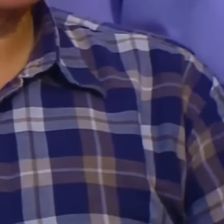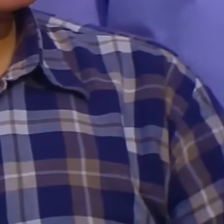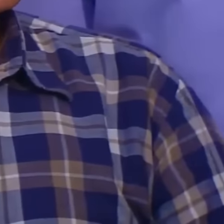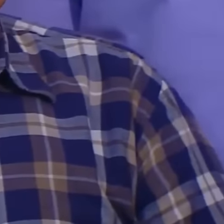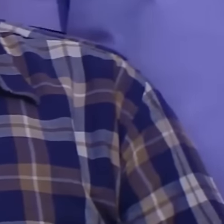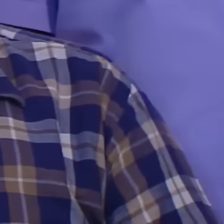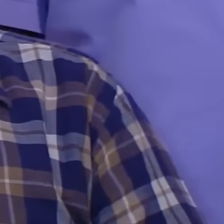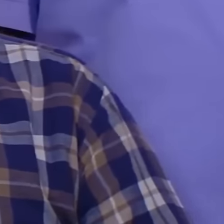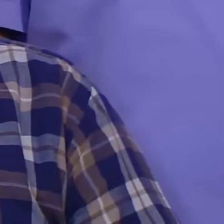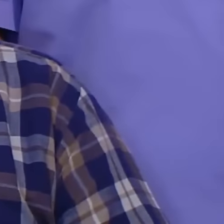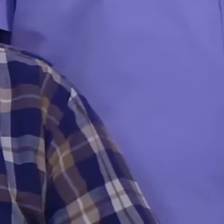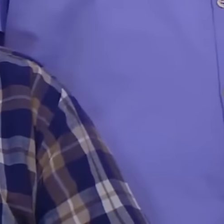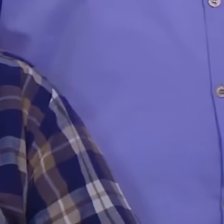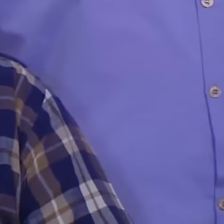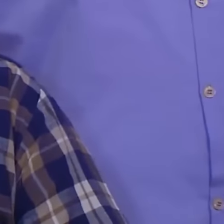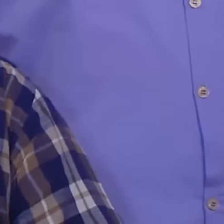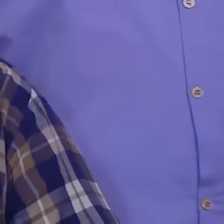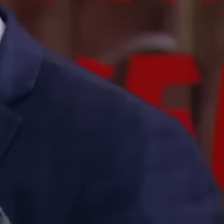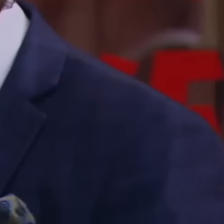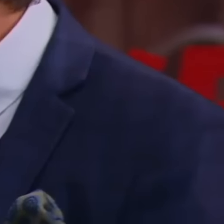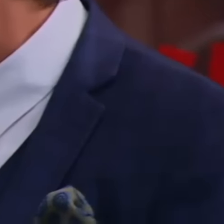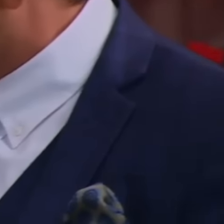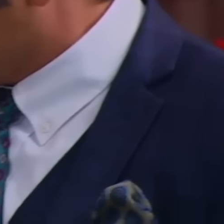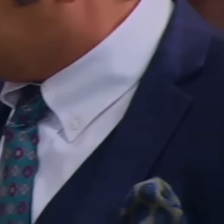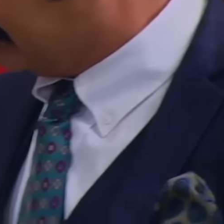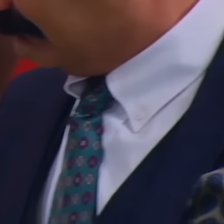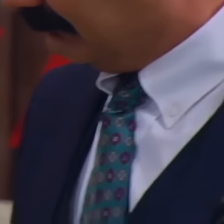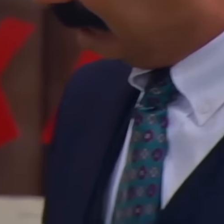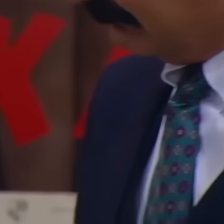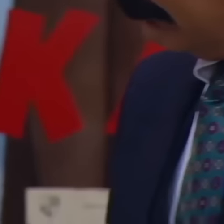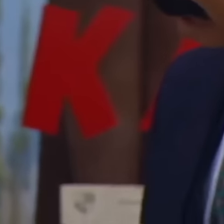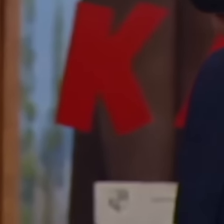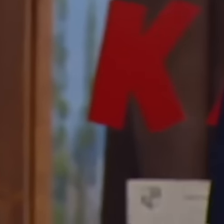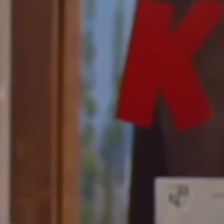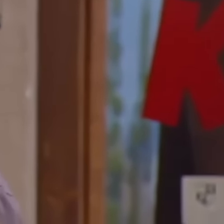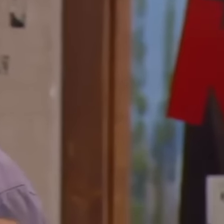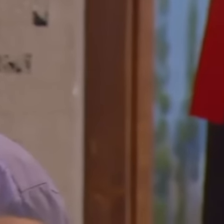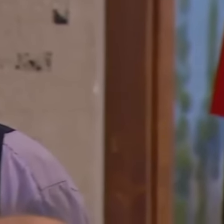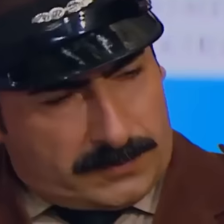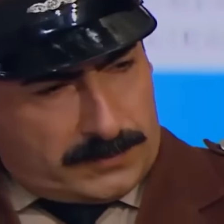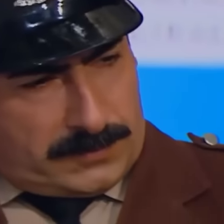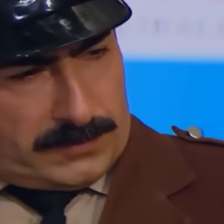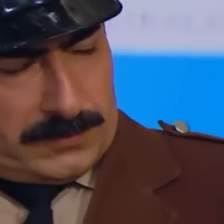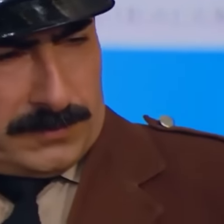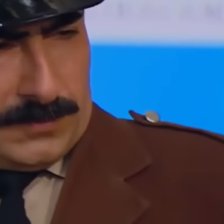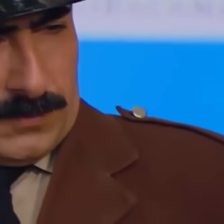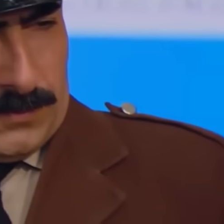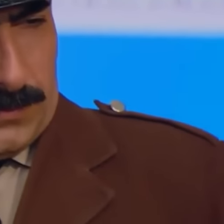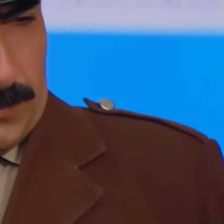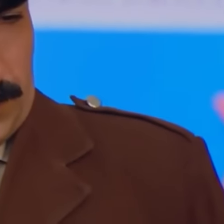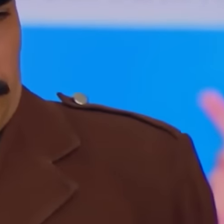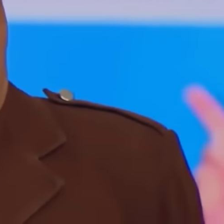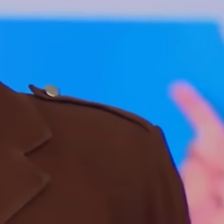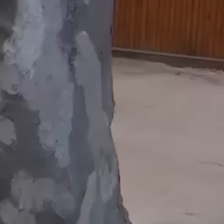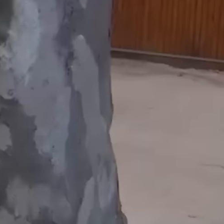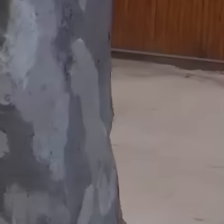masaya geçmişler. Mehmet ve Fehmi oturmuşlar, diğerleri ayakta. Etraflarını sarmışlar. Hepsi de masadaki diğer sandalyenin olduğu yere